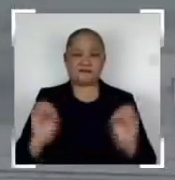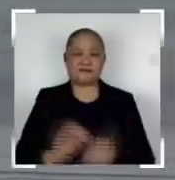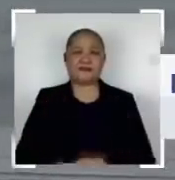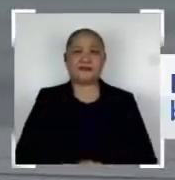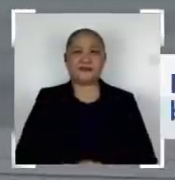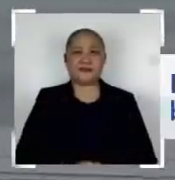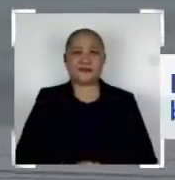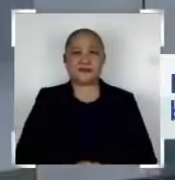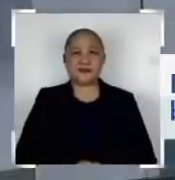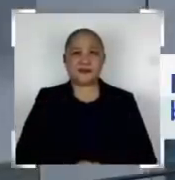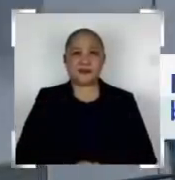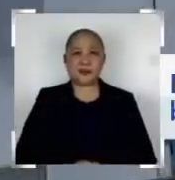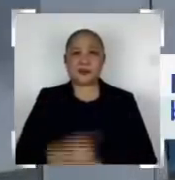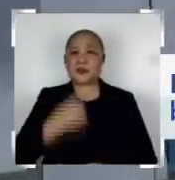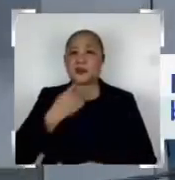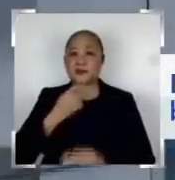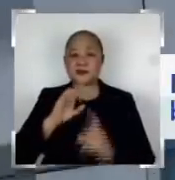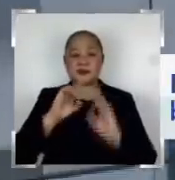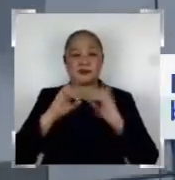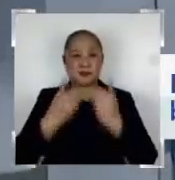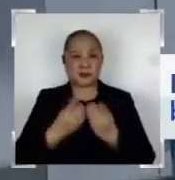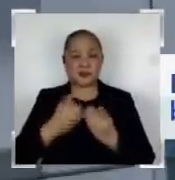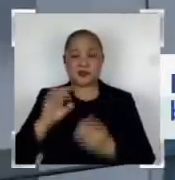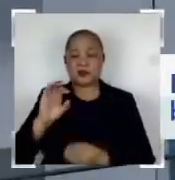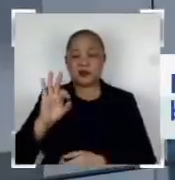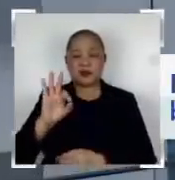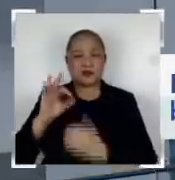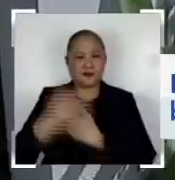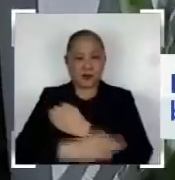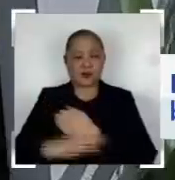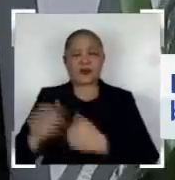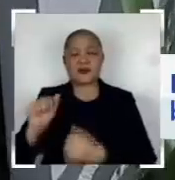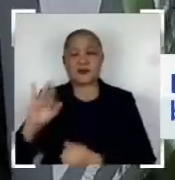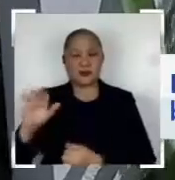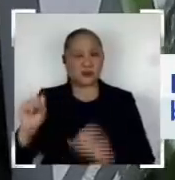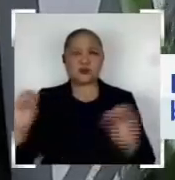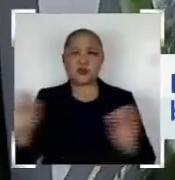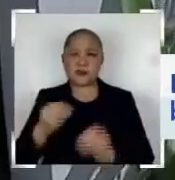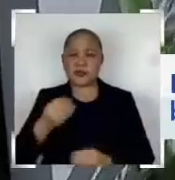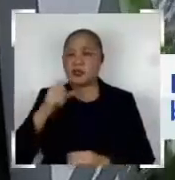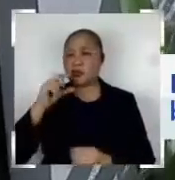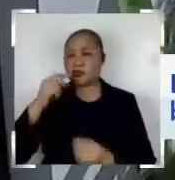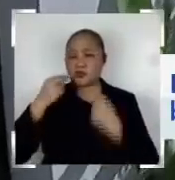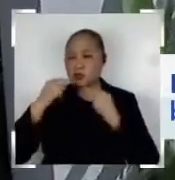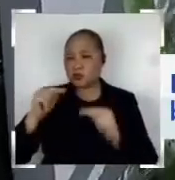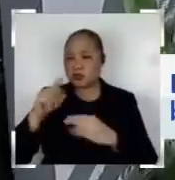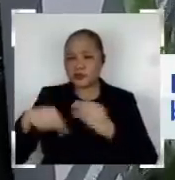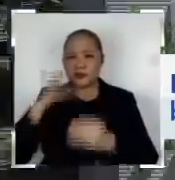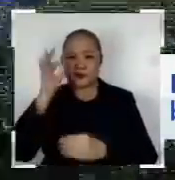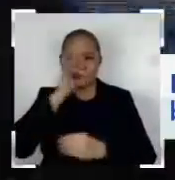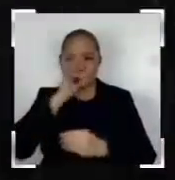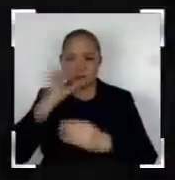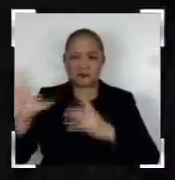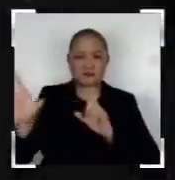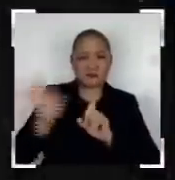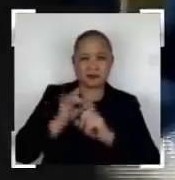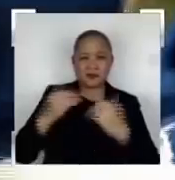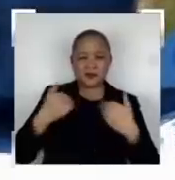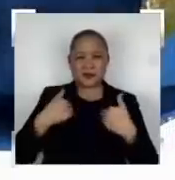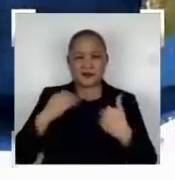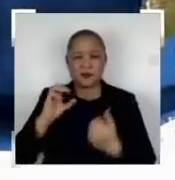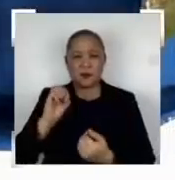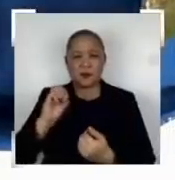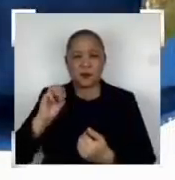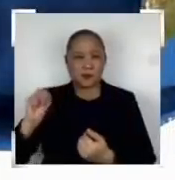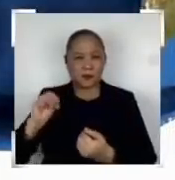ng Department of Foreign Affairs, wala pang naiulat na kaso ng Pinoy na tinamaan ng Omicron variant sa ibang bansa. Sa ngayon,